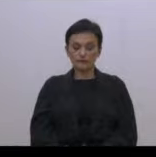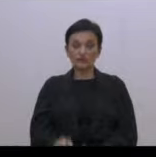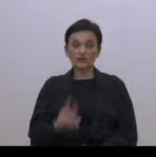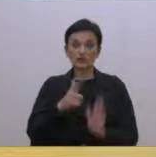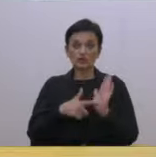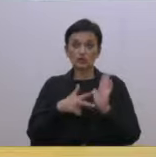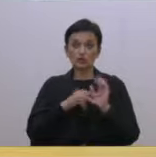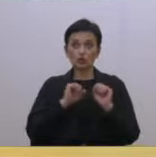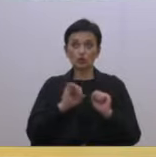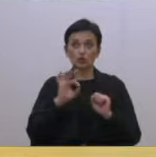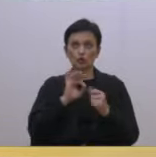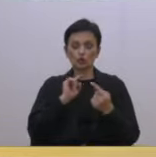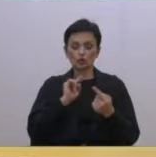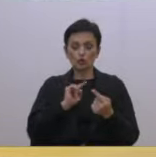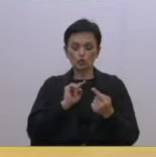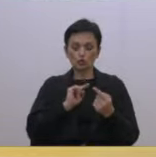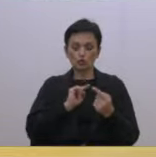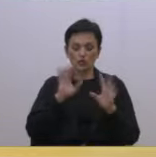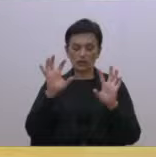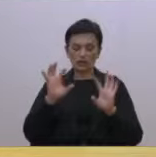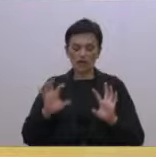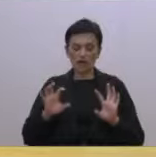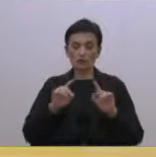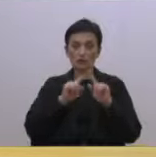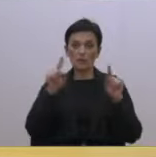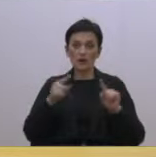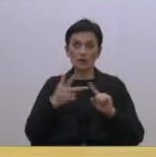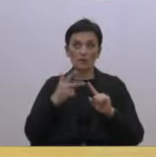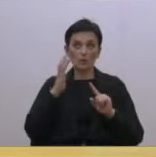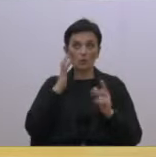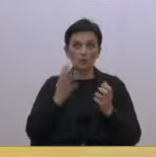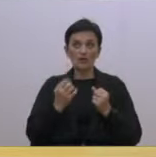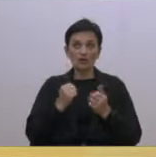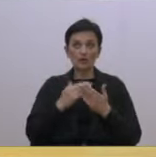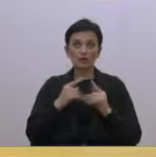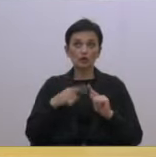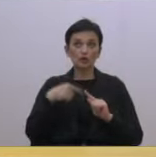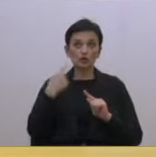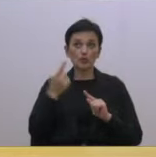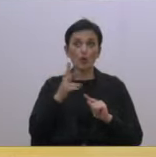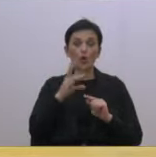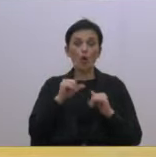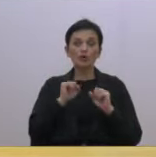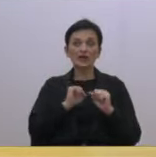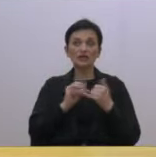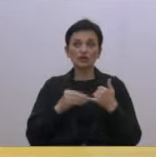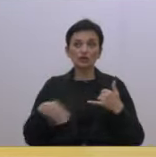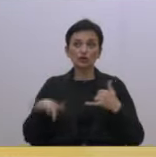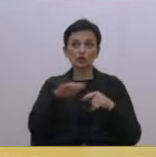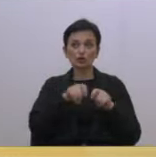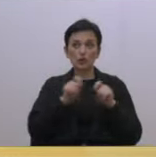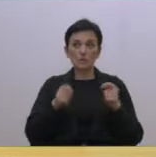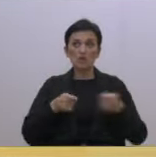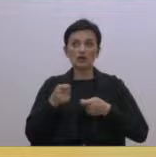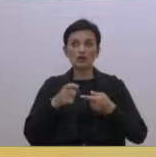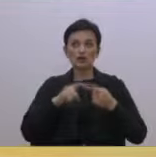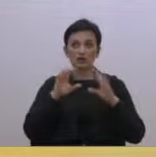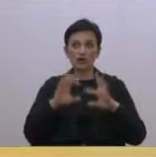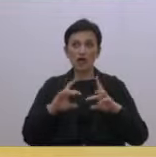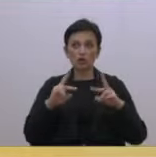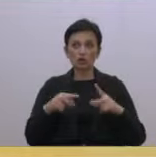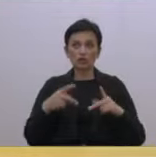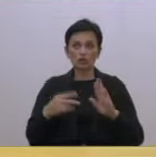Samozřejmě, když mohli, no, ti nám děti, kanon, jde paketi, my se musíme mít. Šéfem kolchaty dáčil teritorium, všechny sada martuše sami kanuši, cule by